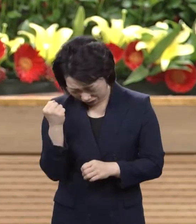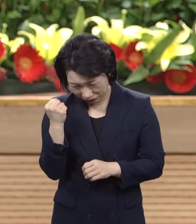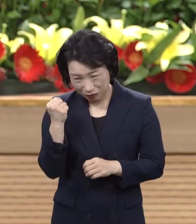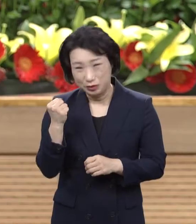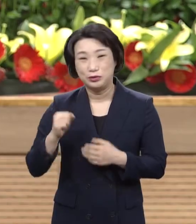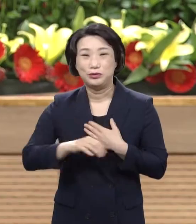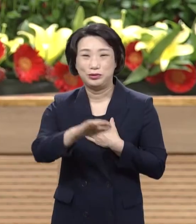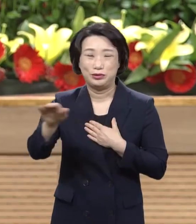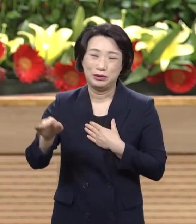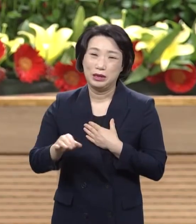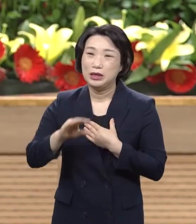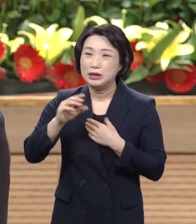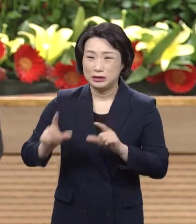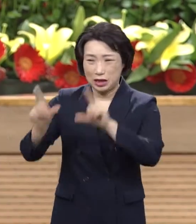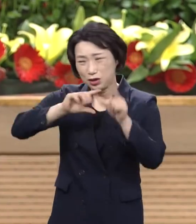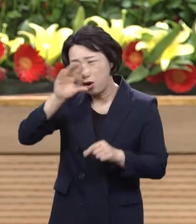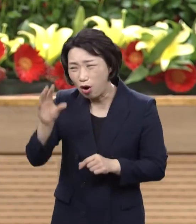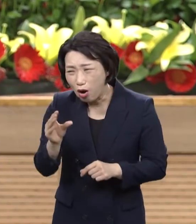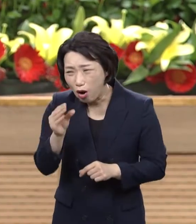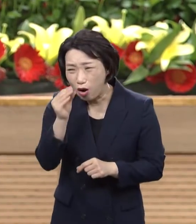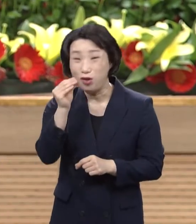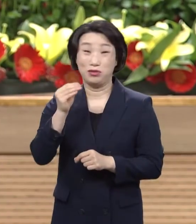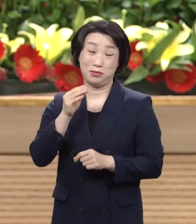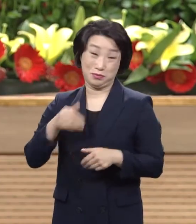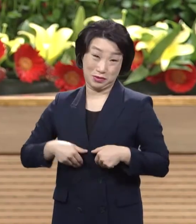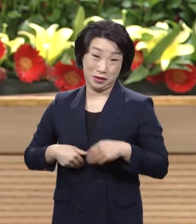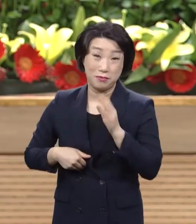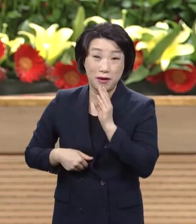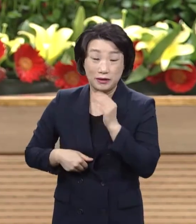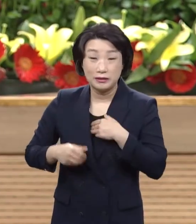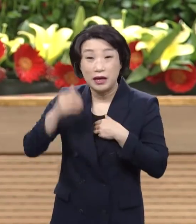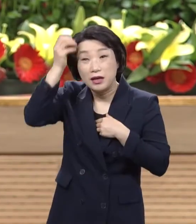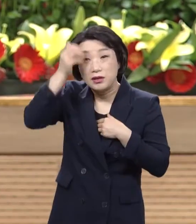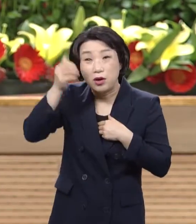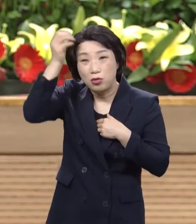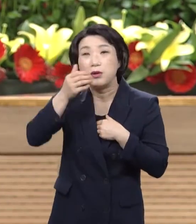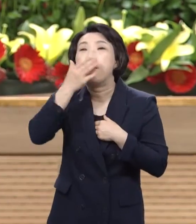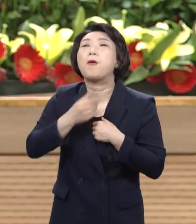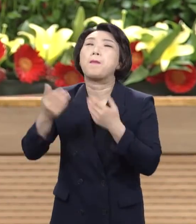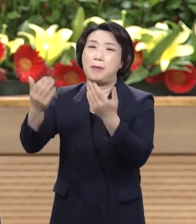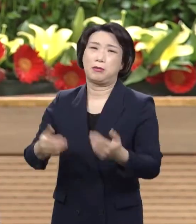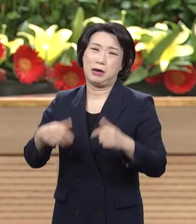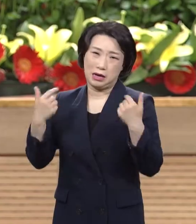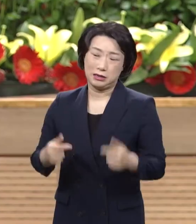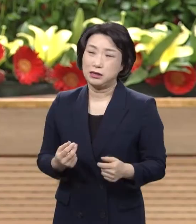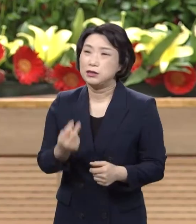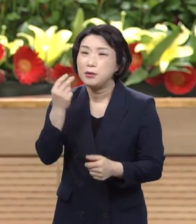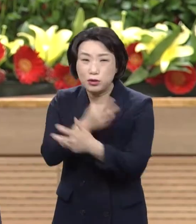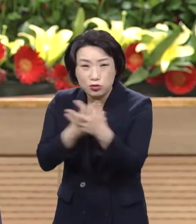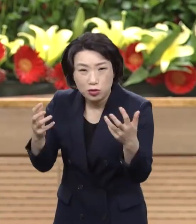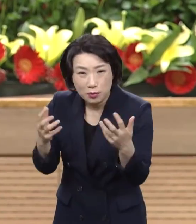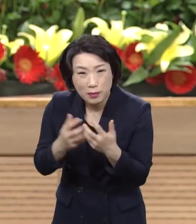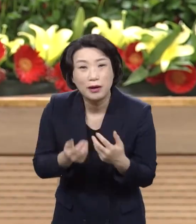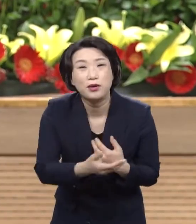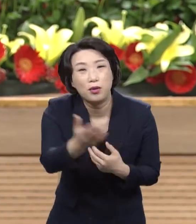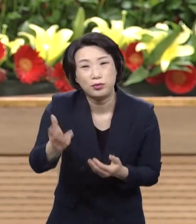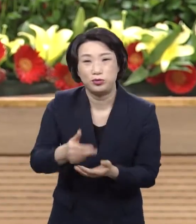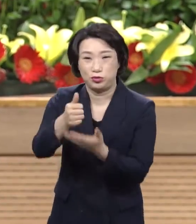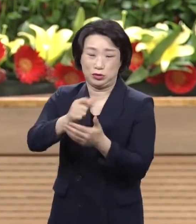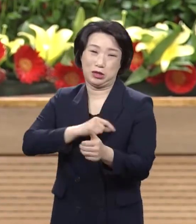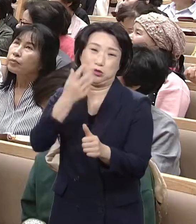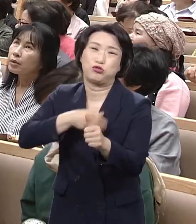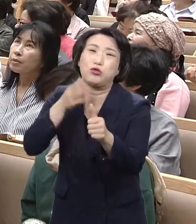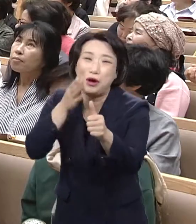순종해서 정말로 거룩하게 살아서 내 영혼이 복되고 항상 생명이 넘치기를 주님의